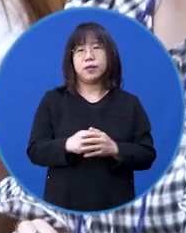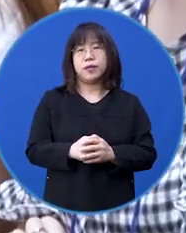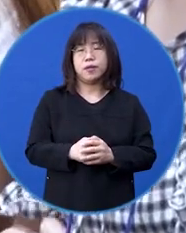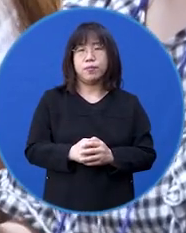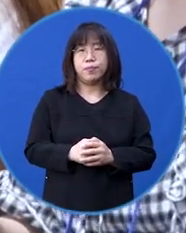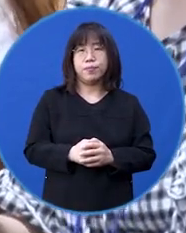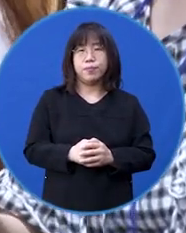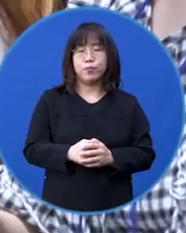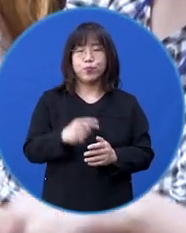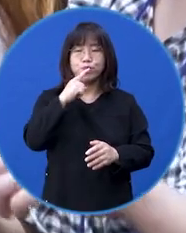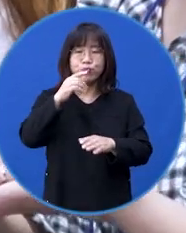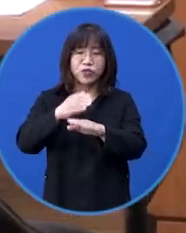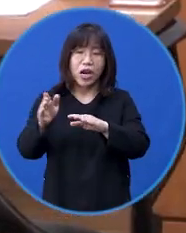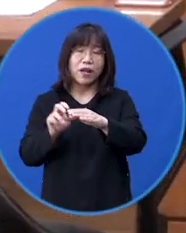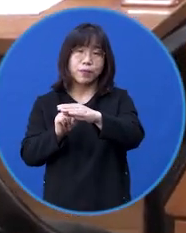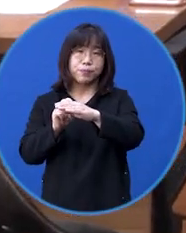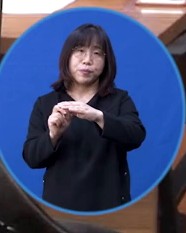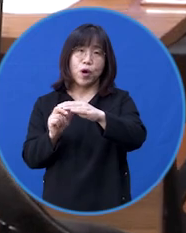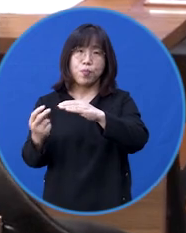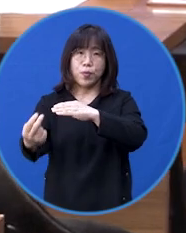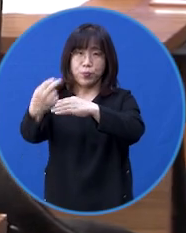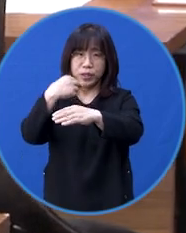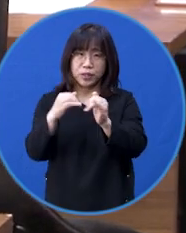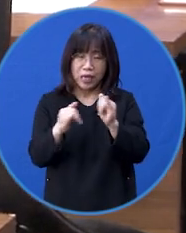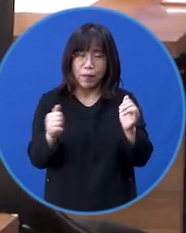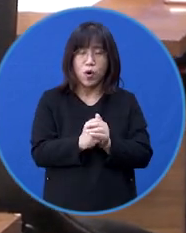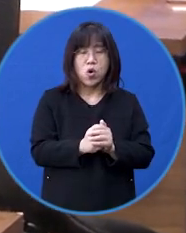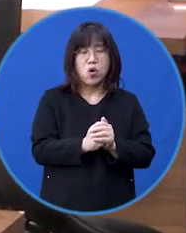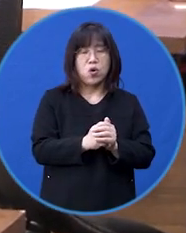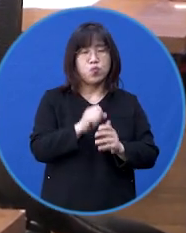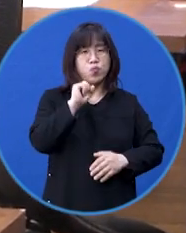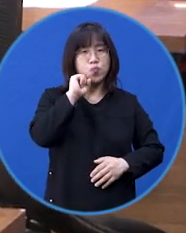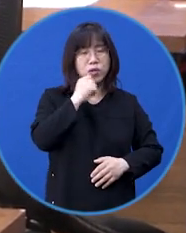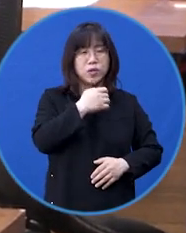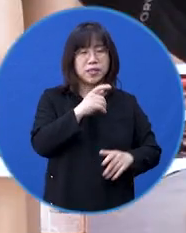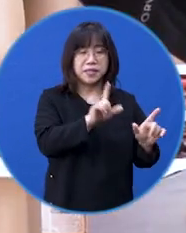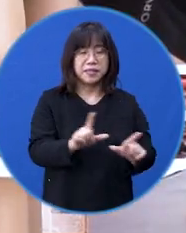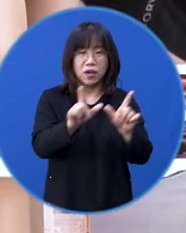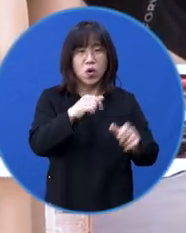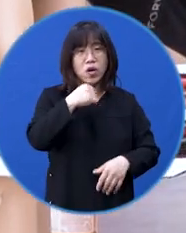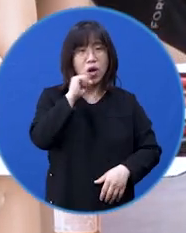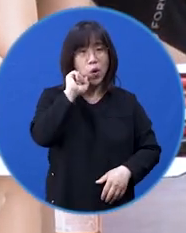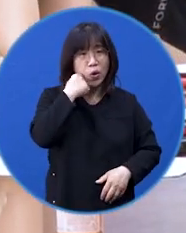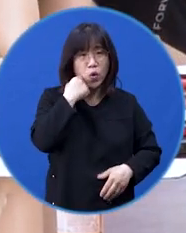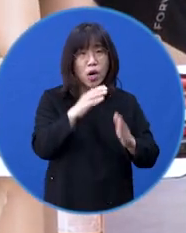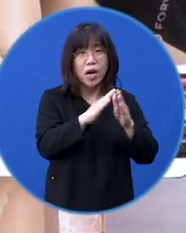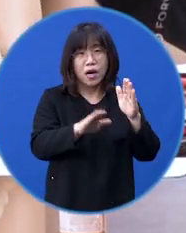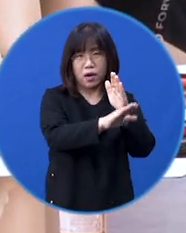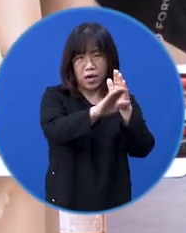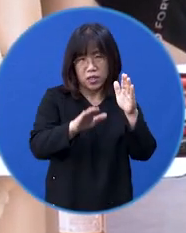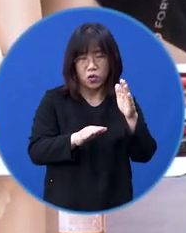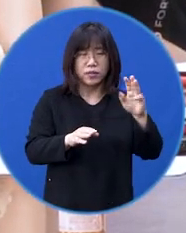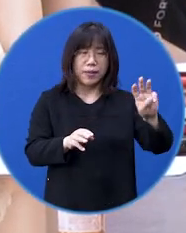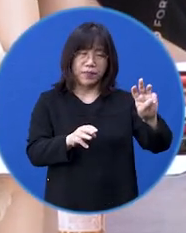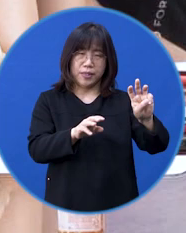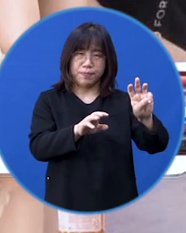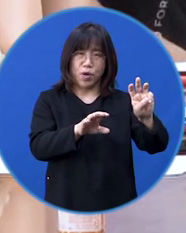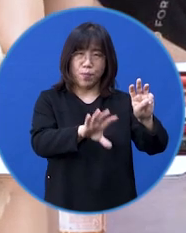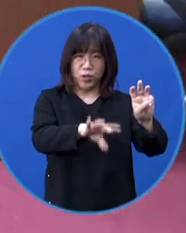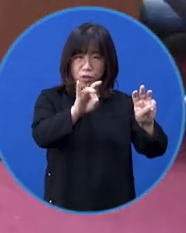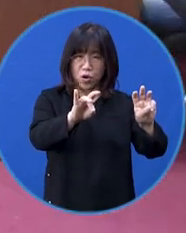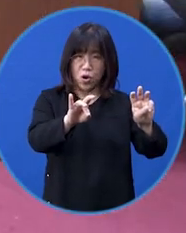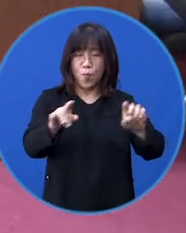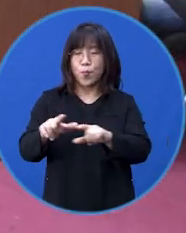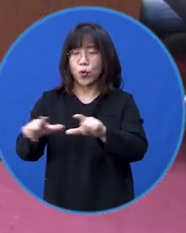국민기초수급생활가정, 차상위가정, 북한이탈주민 본인과 자녀 등 30명을 우선 모집하고 70명은 일반